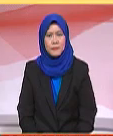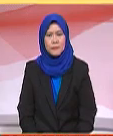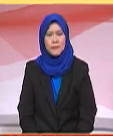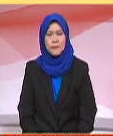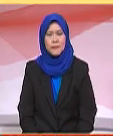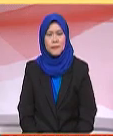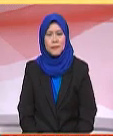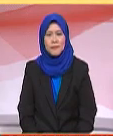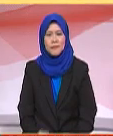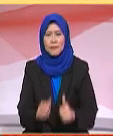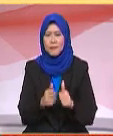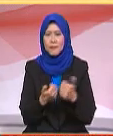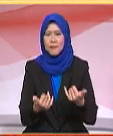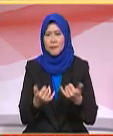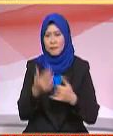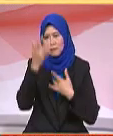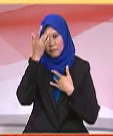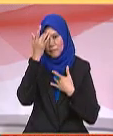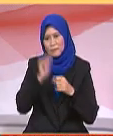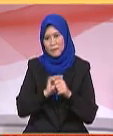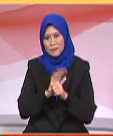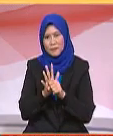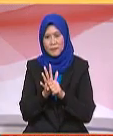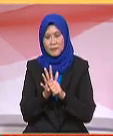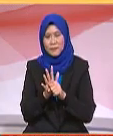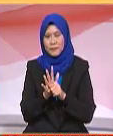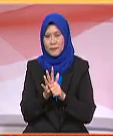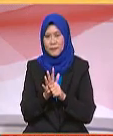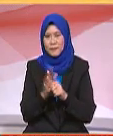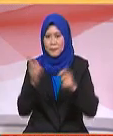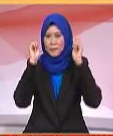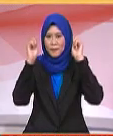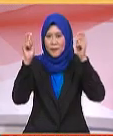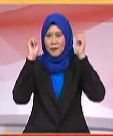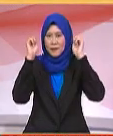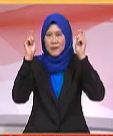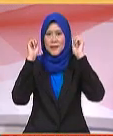sakit. Kalau ada COVID, pakai topeng muka. Mandi